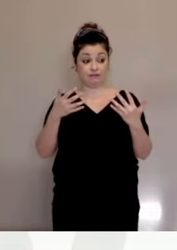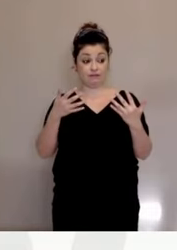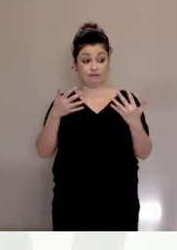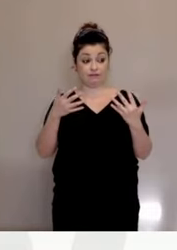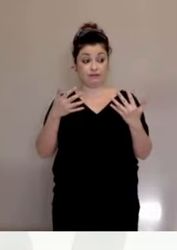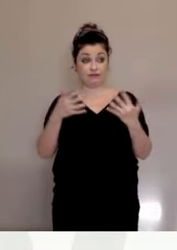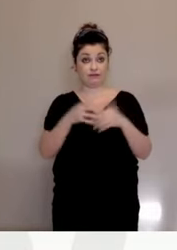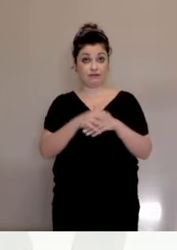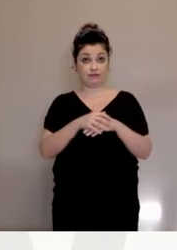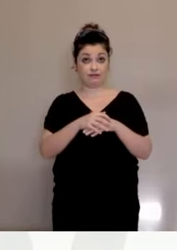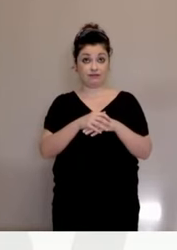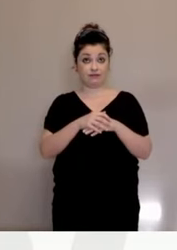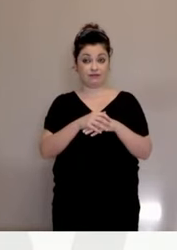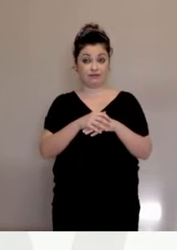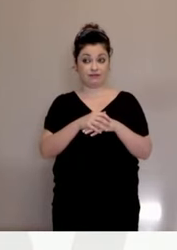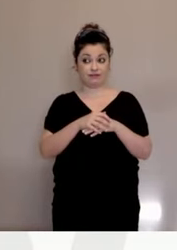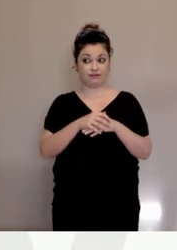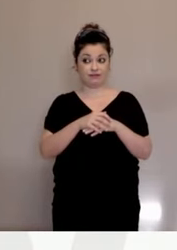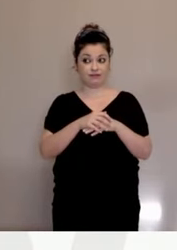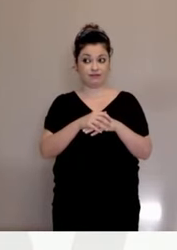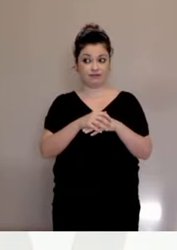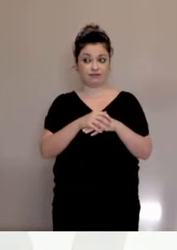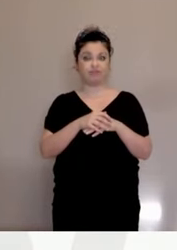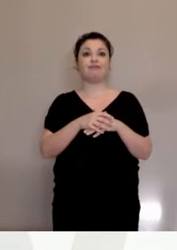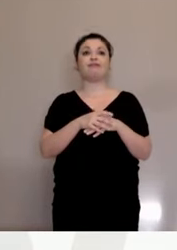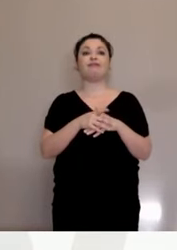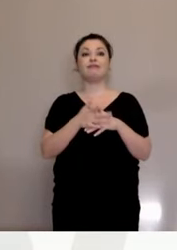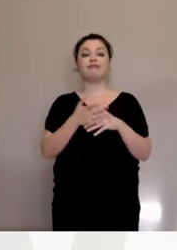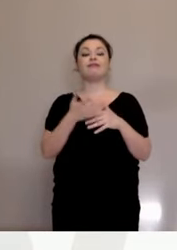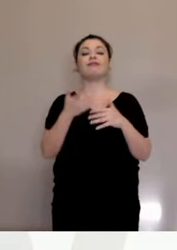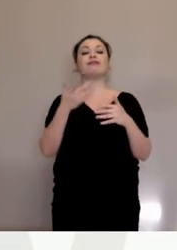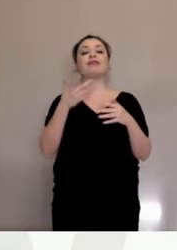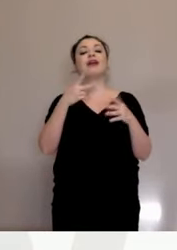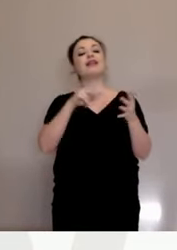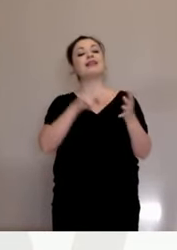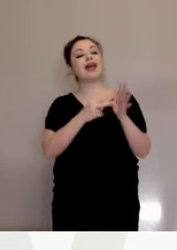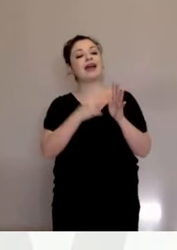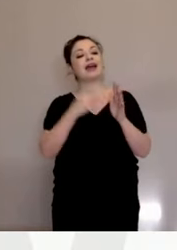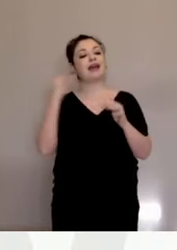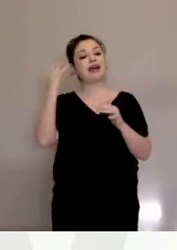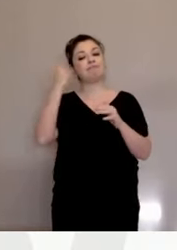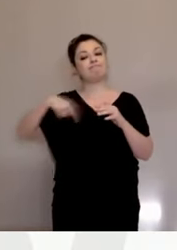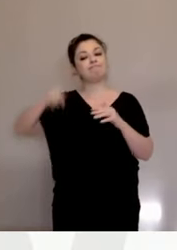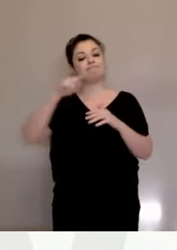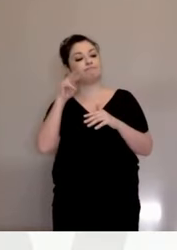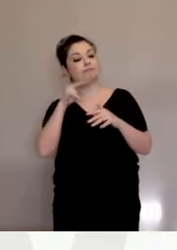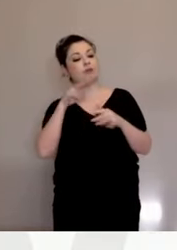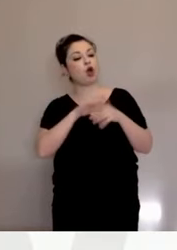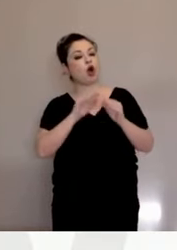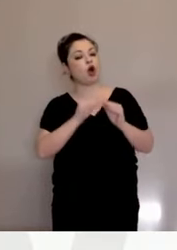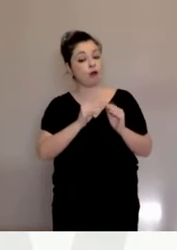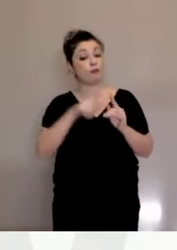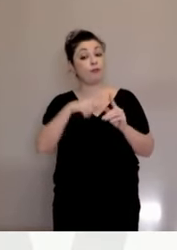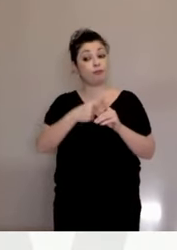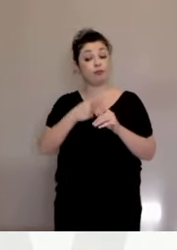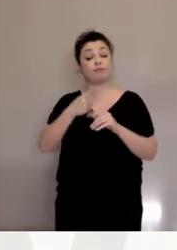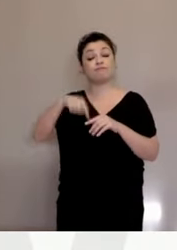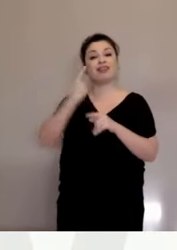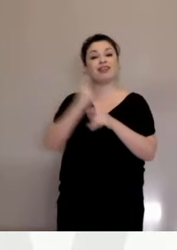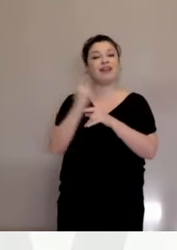è finalmente la stessa domanda che quale società vogliamo